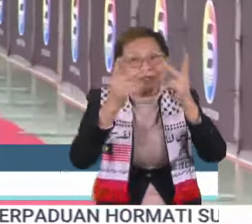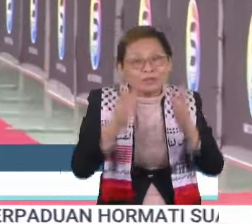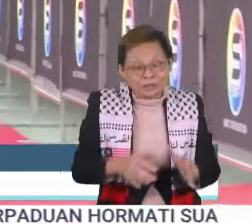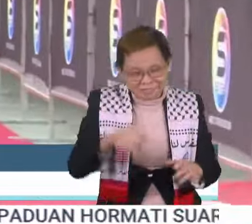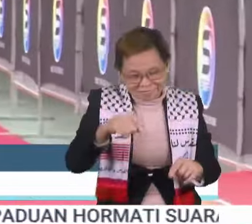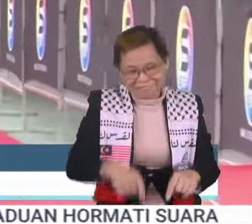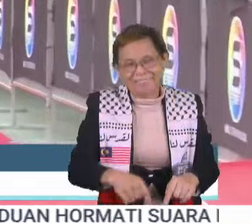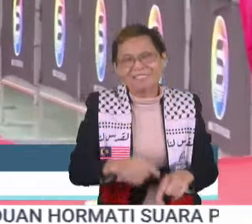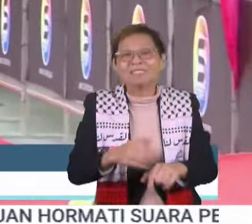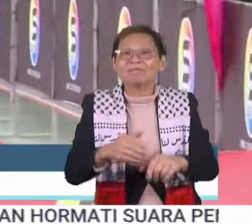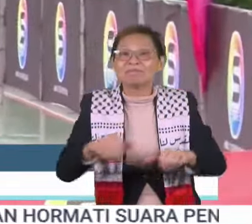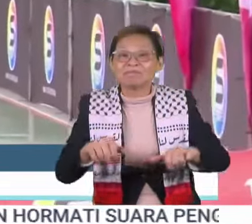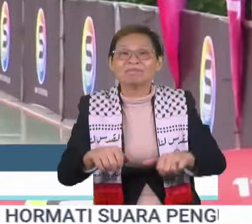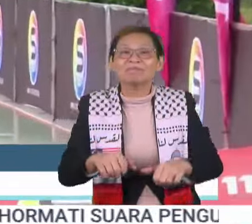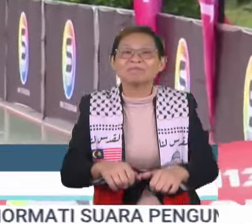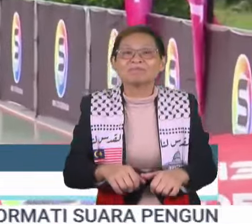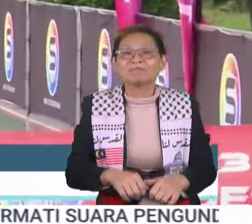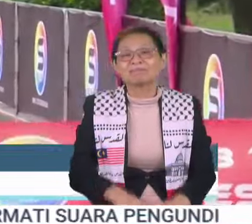tempatan.